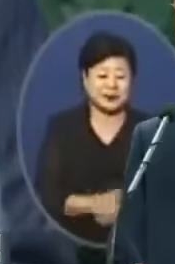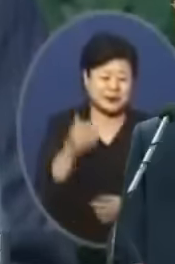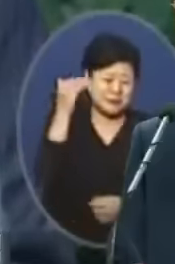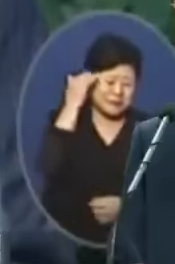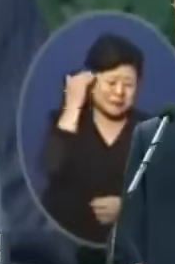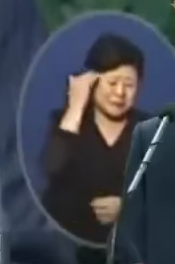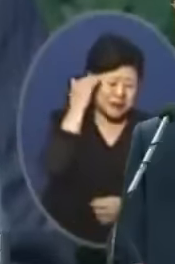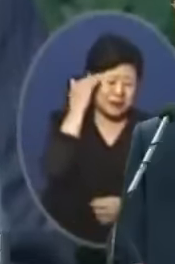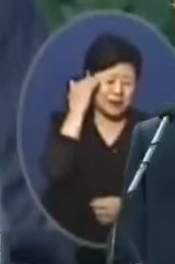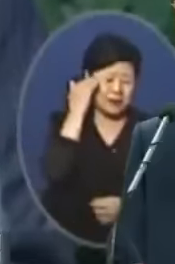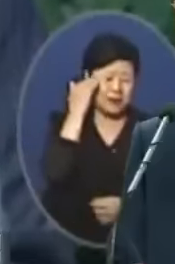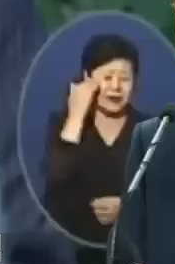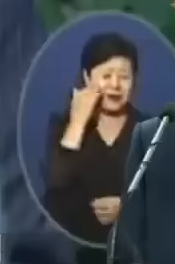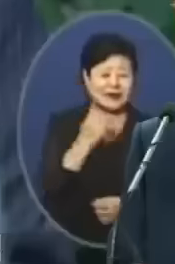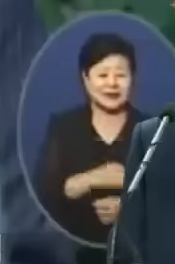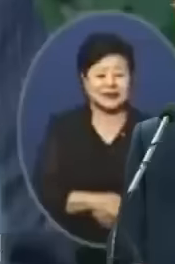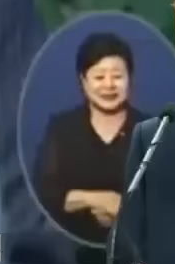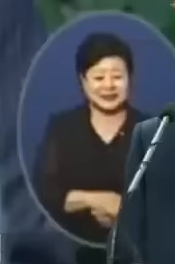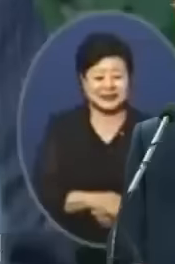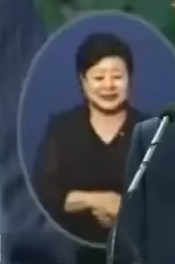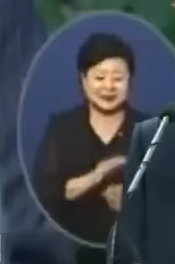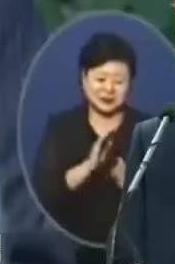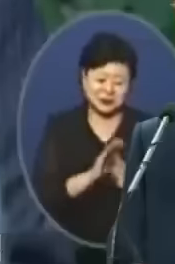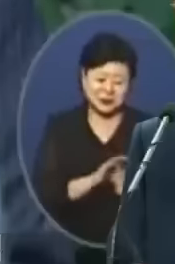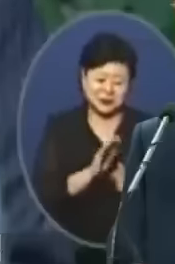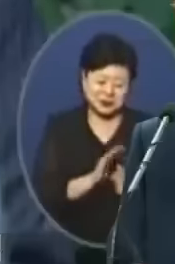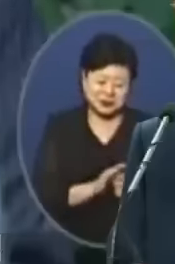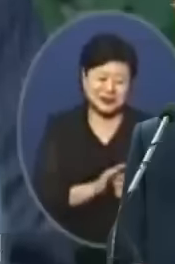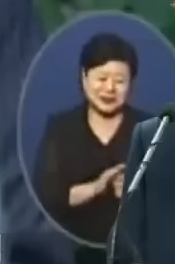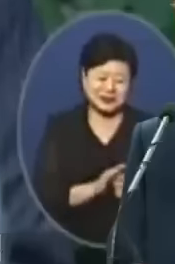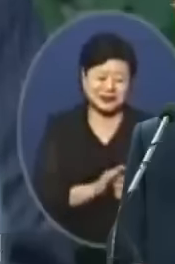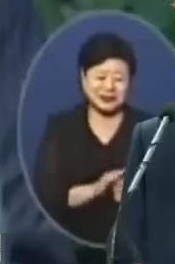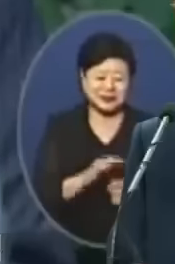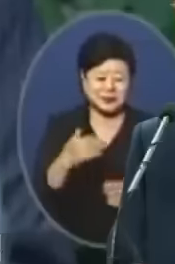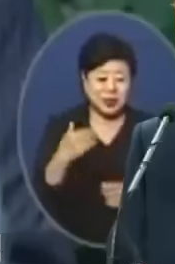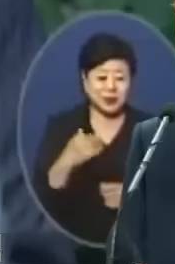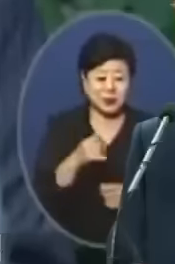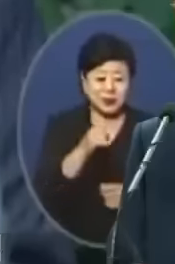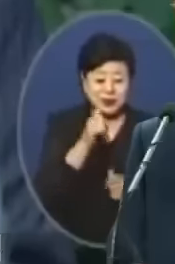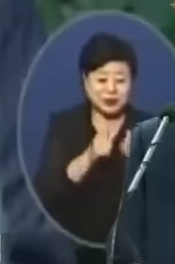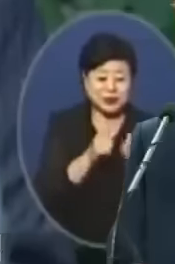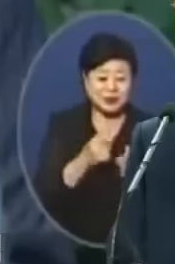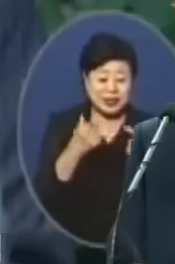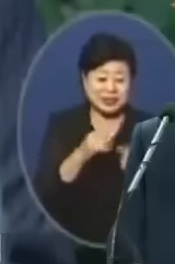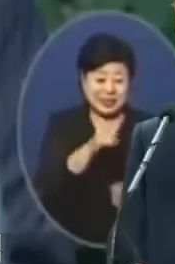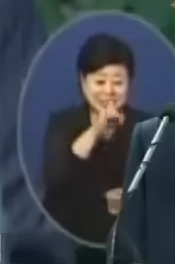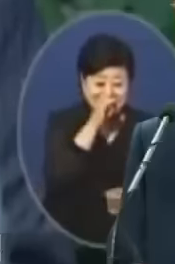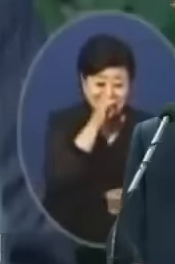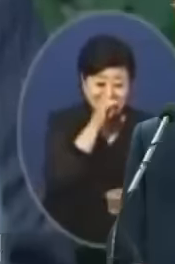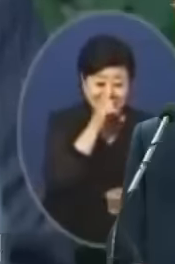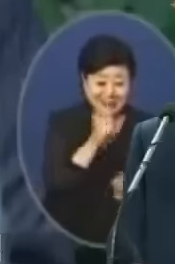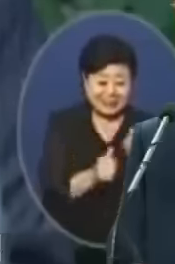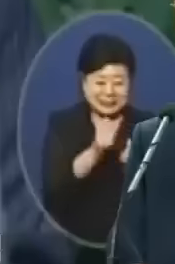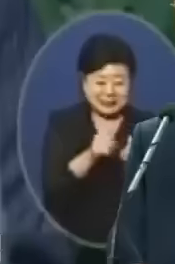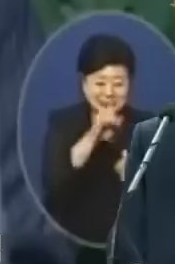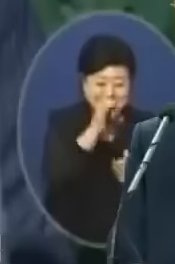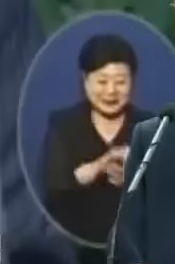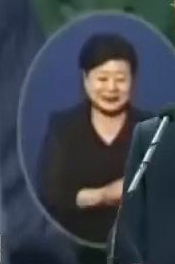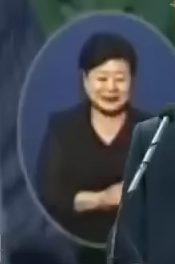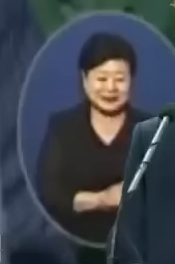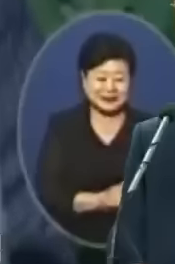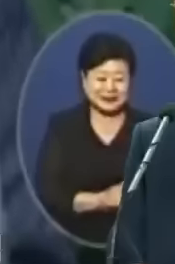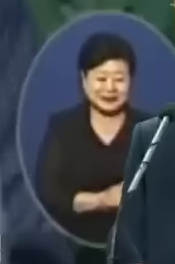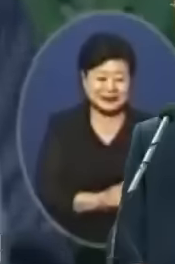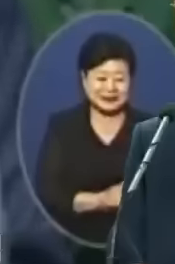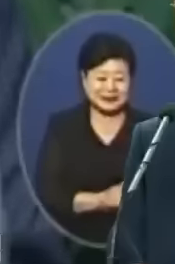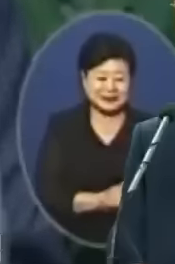장애물인지 보조물인지 이것이 막고 있습니다. 사람은 언제나 시험을 치게 되어 있습니다.